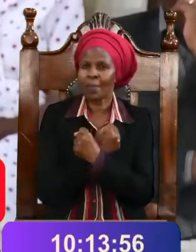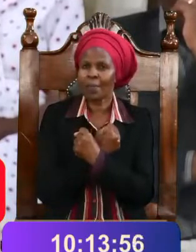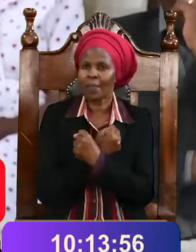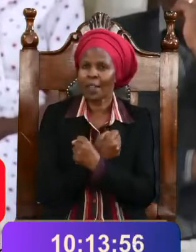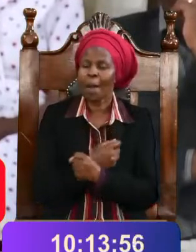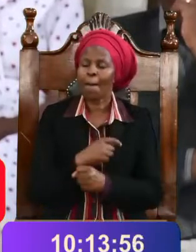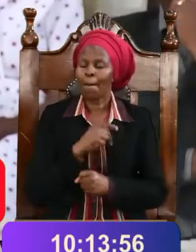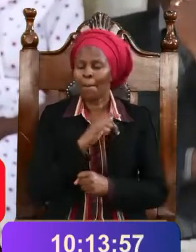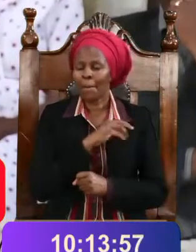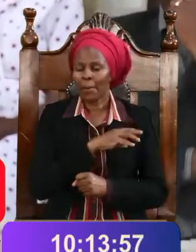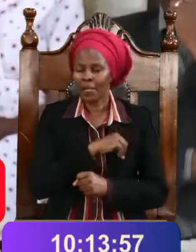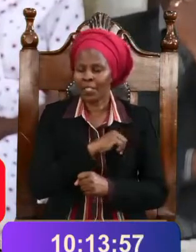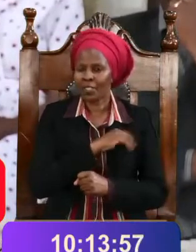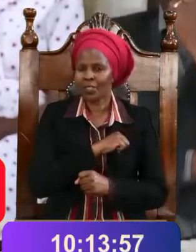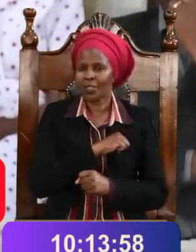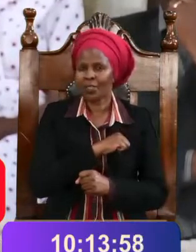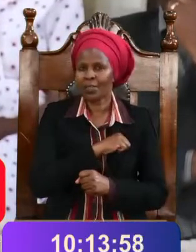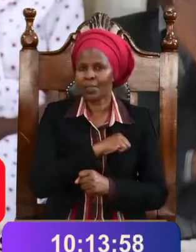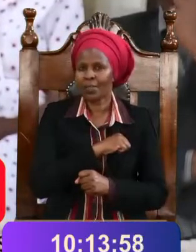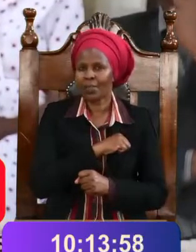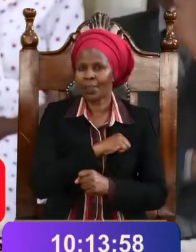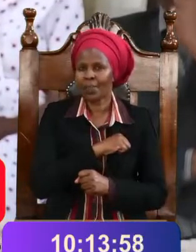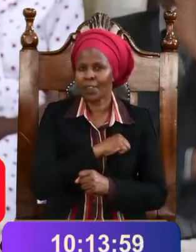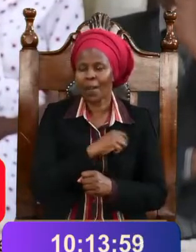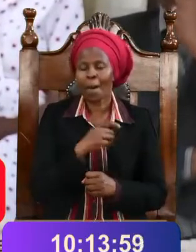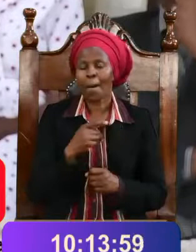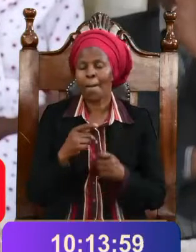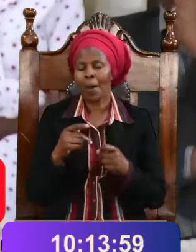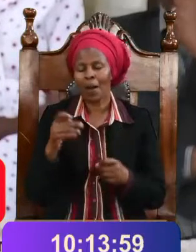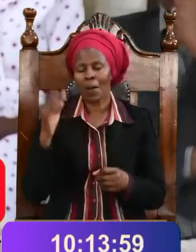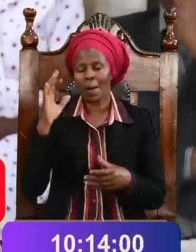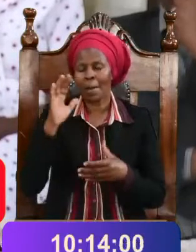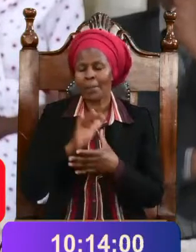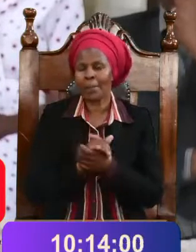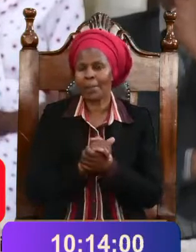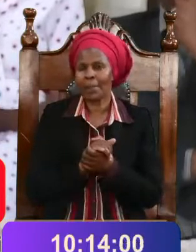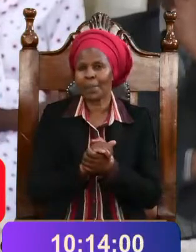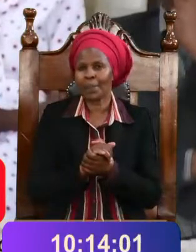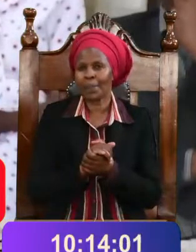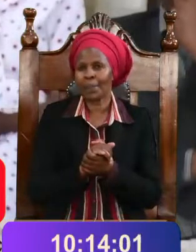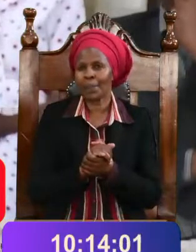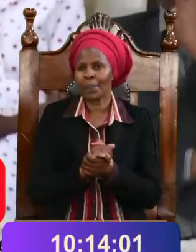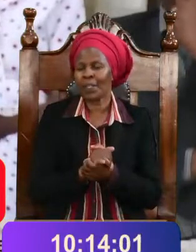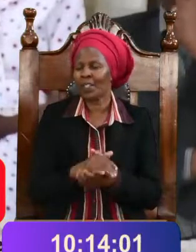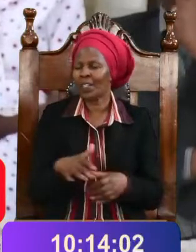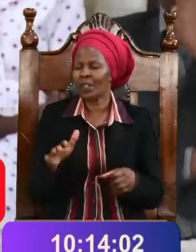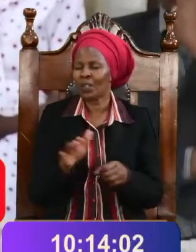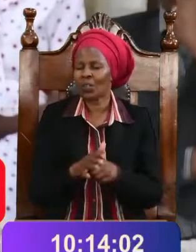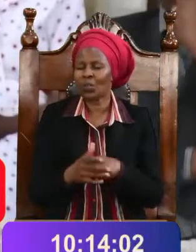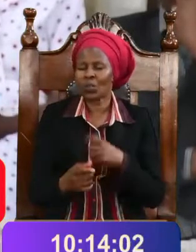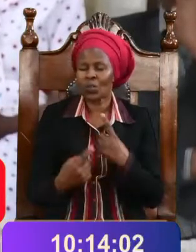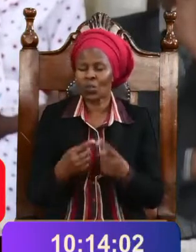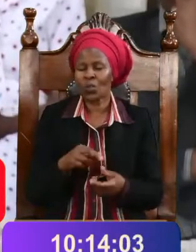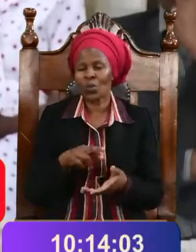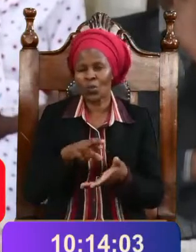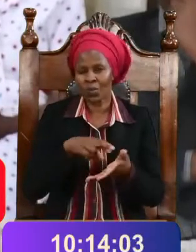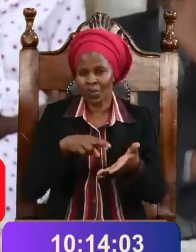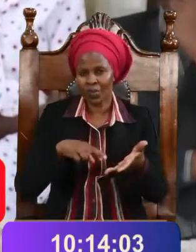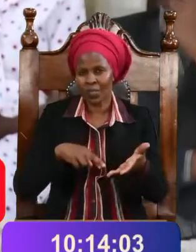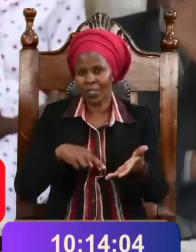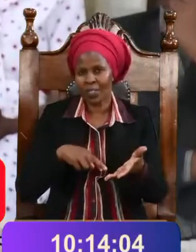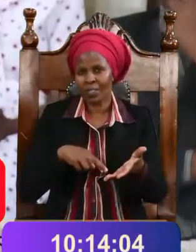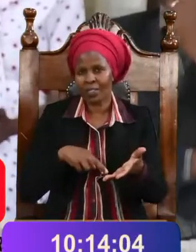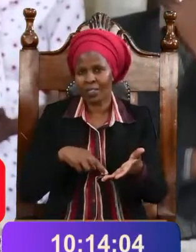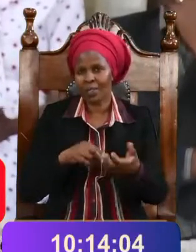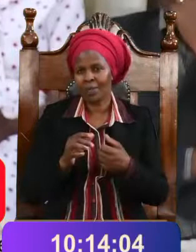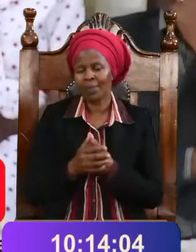utulivu, yazungumza kuhusu amani, na mambo mengine ambayo yametajwa pale, najua unaweza kusoma ukipata hiyo